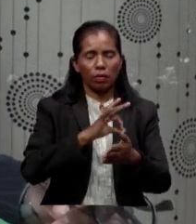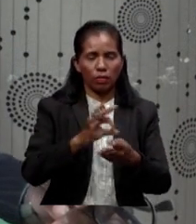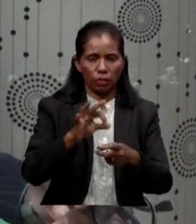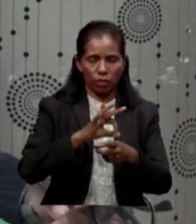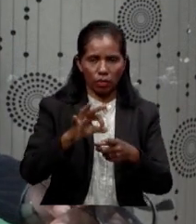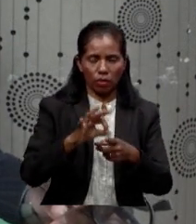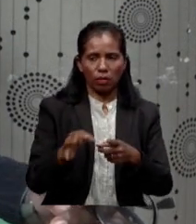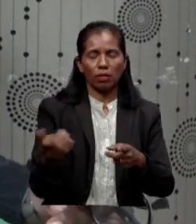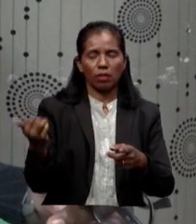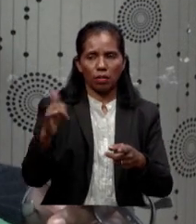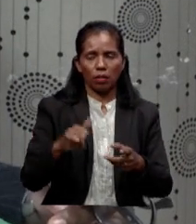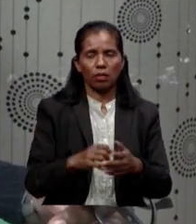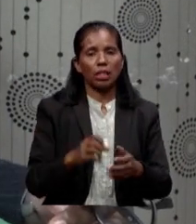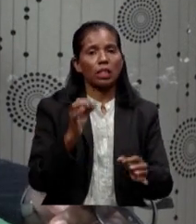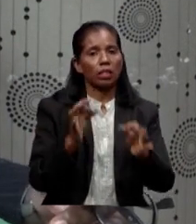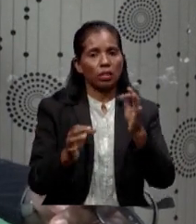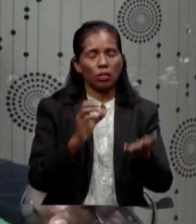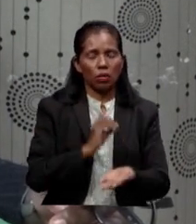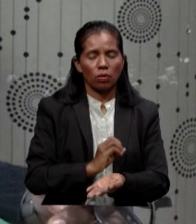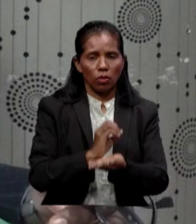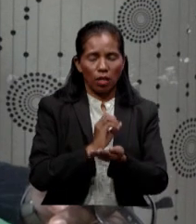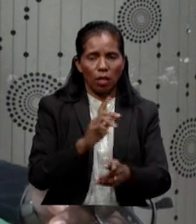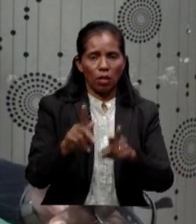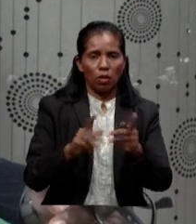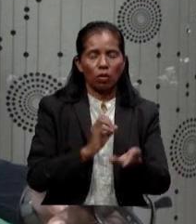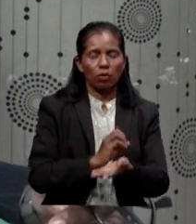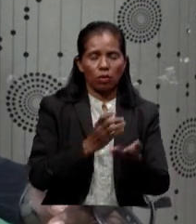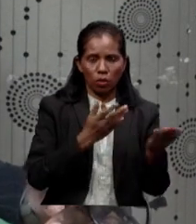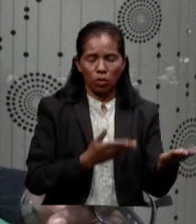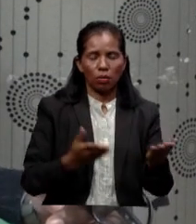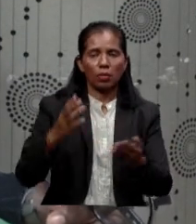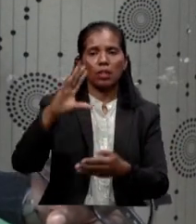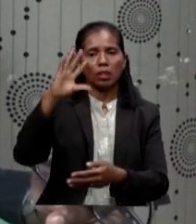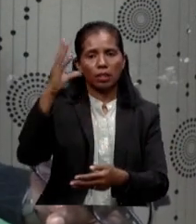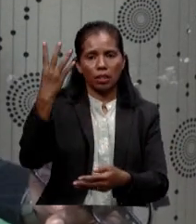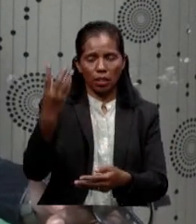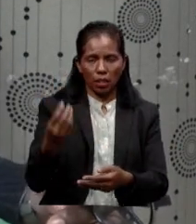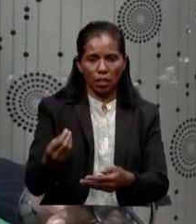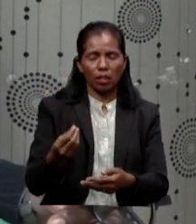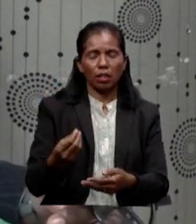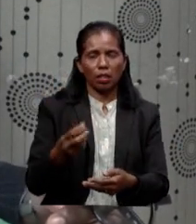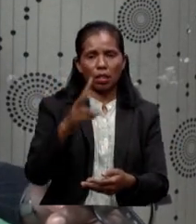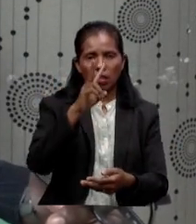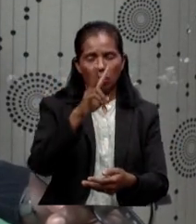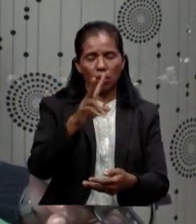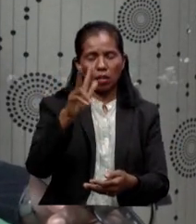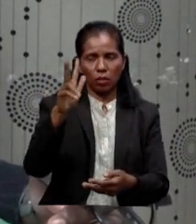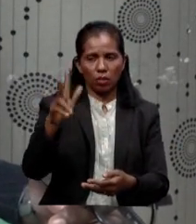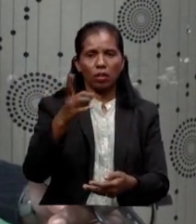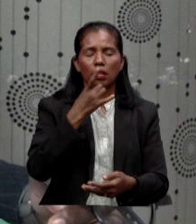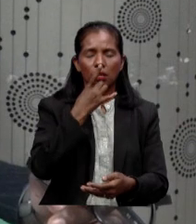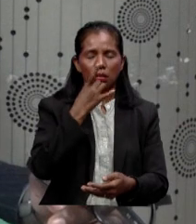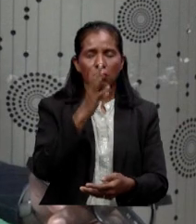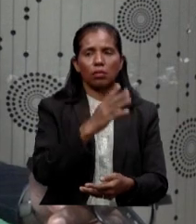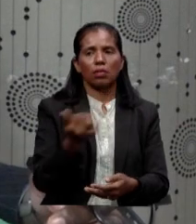sira seraiwa haruka ona ba Jakarta quase da rua dal Tolon ba eletricista sira homo